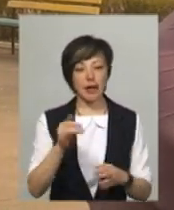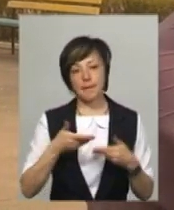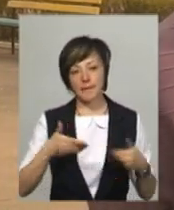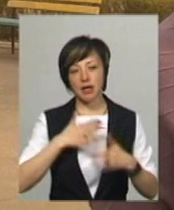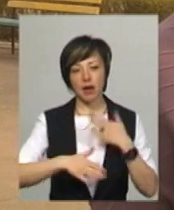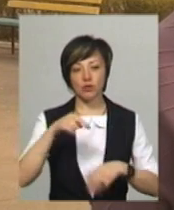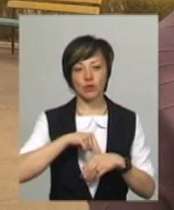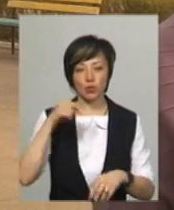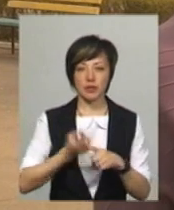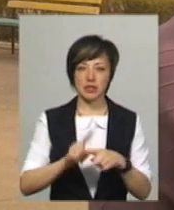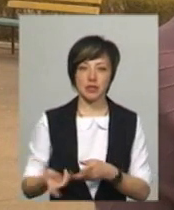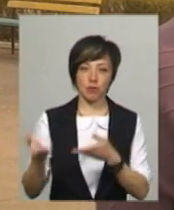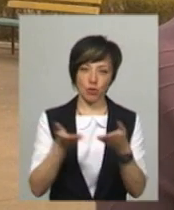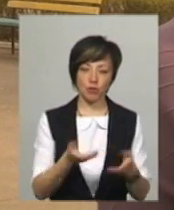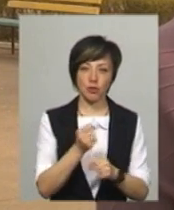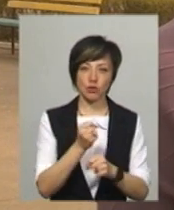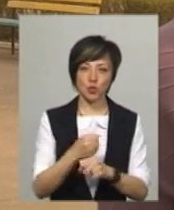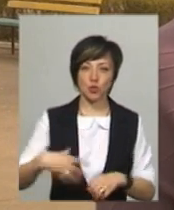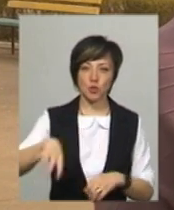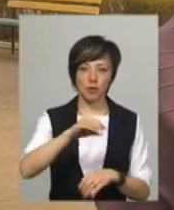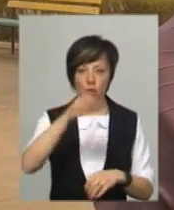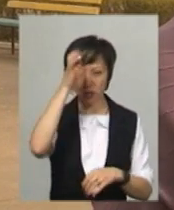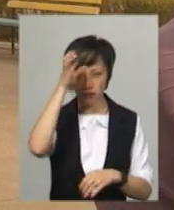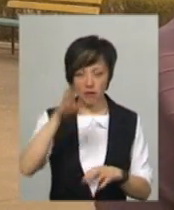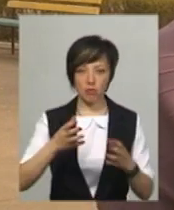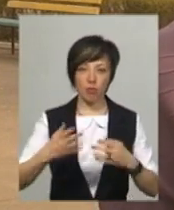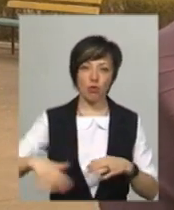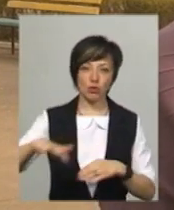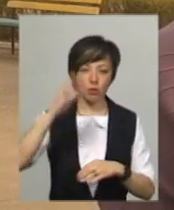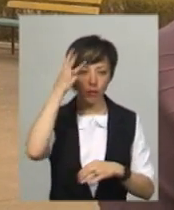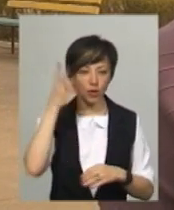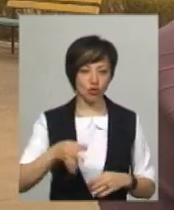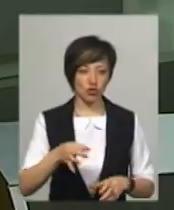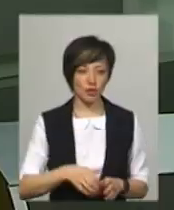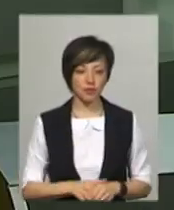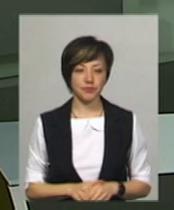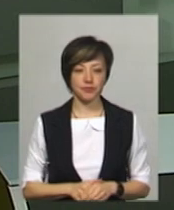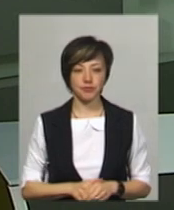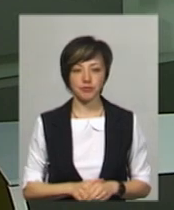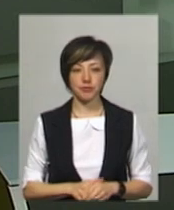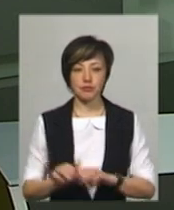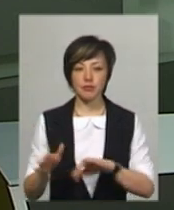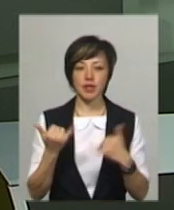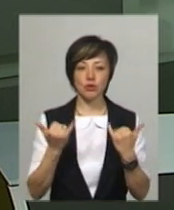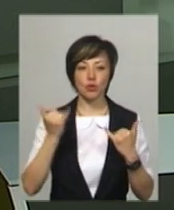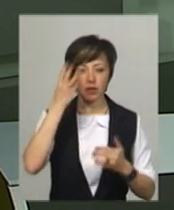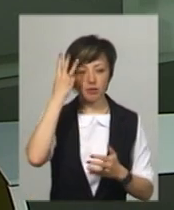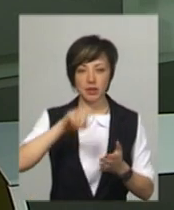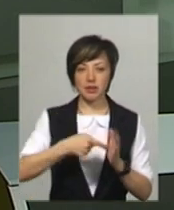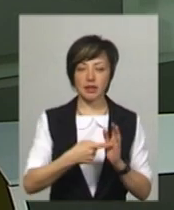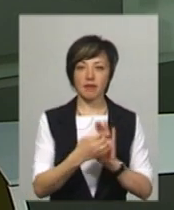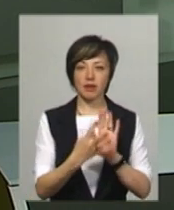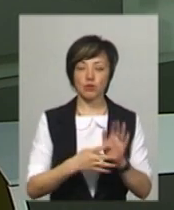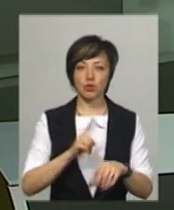радо відгукуємося на ці запрошення і працюємо з усім освітнім простором Хмельниччини. Сьогодні в Хмельницькому з